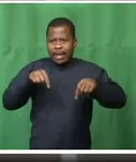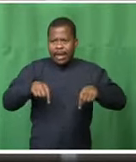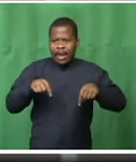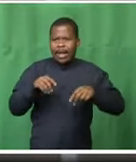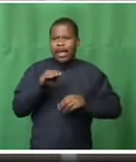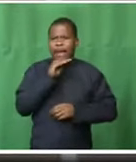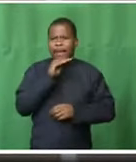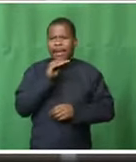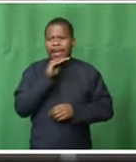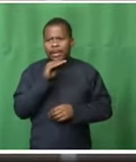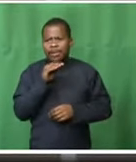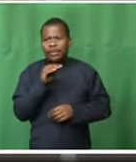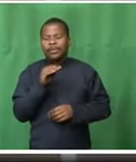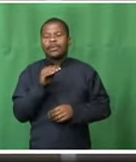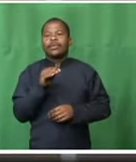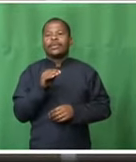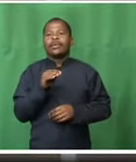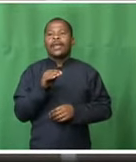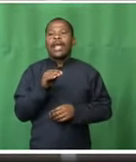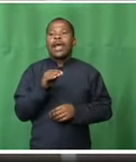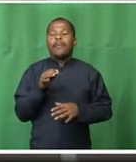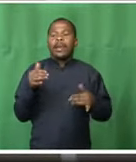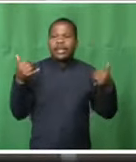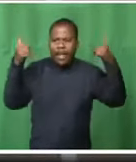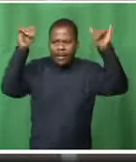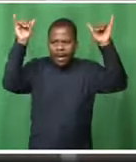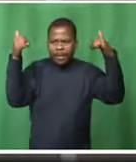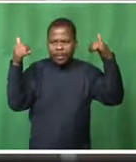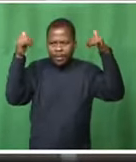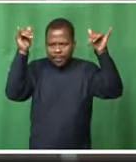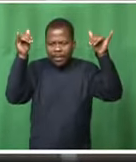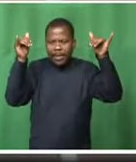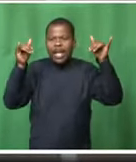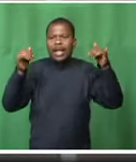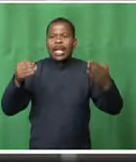lilanga labo somabhizinisi labancane